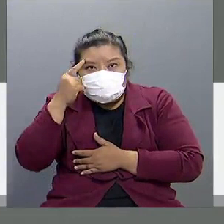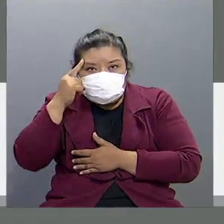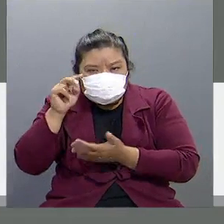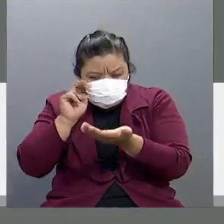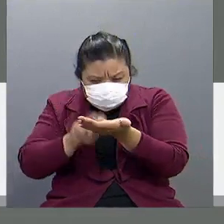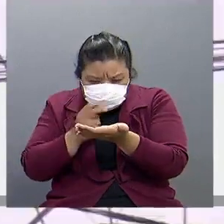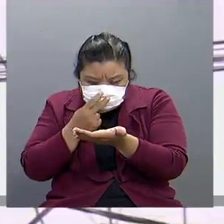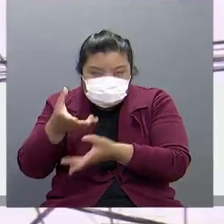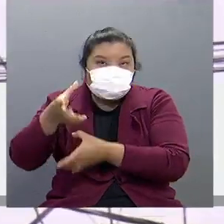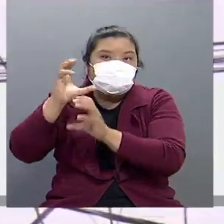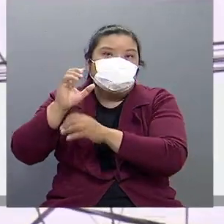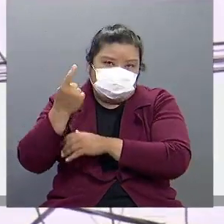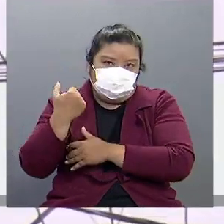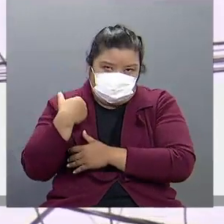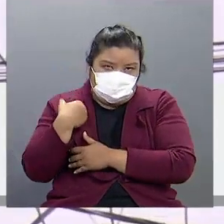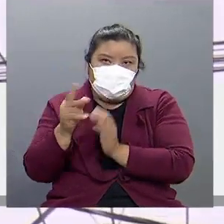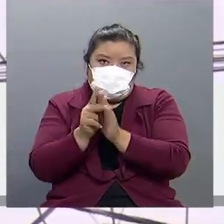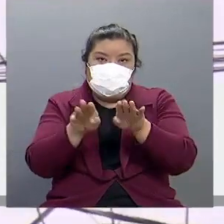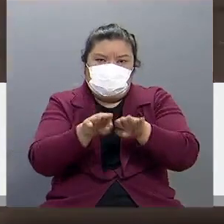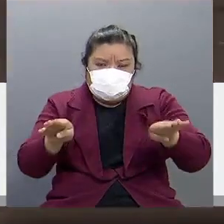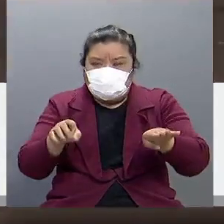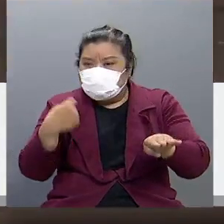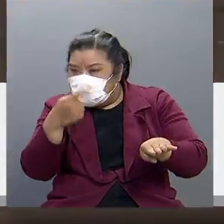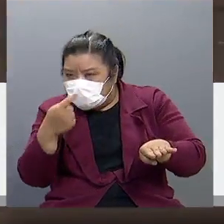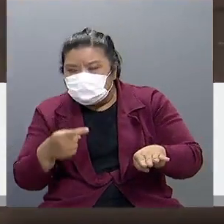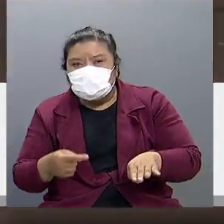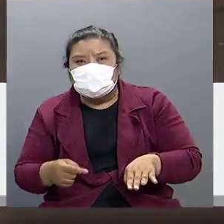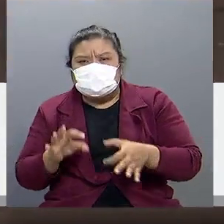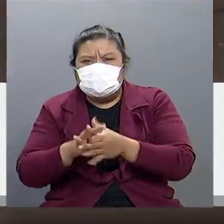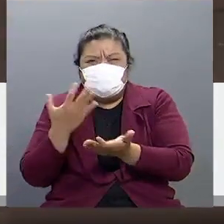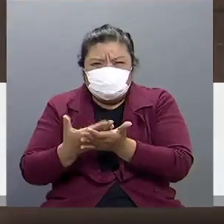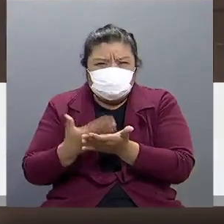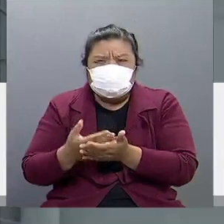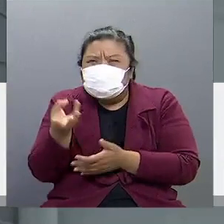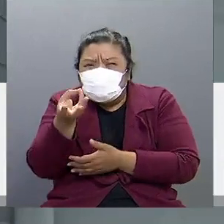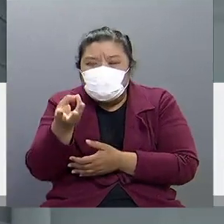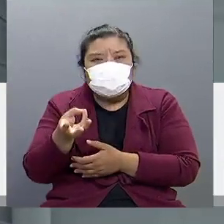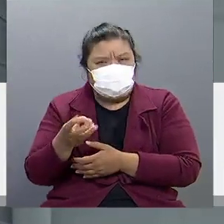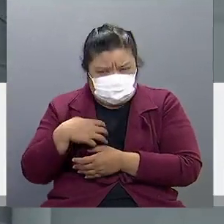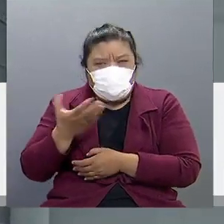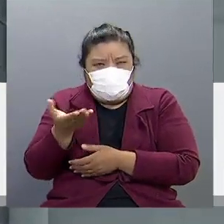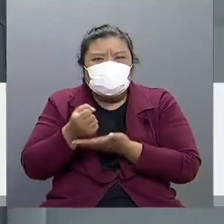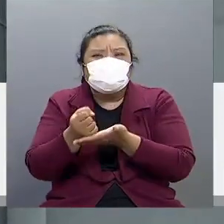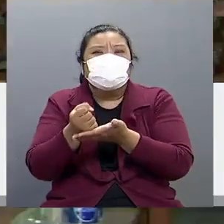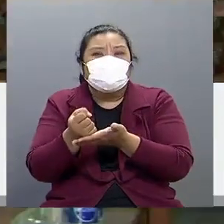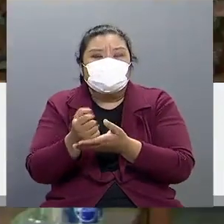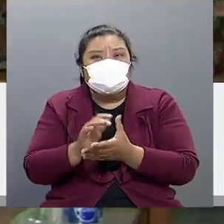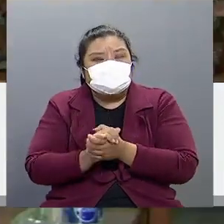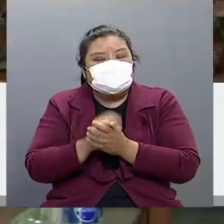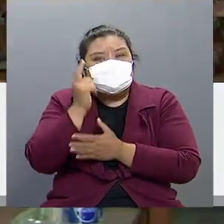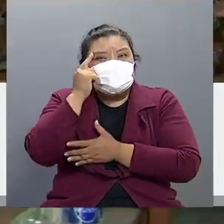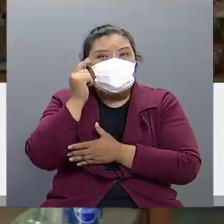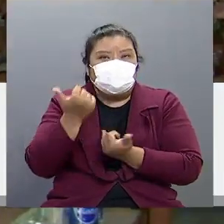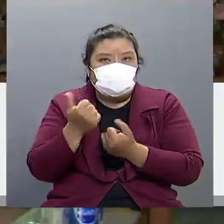ต้องมีมาตรการช่วยเหลือคนที่เป็นผู้มีรายได้น้อยด้วยนะคะกกพ.จึงขอเลื่อนแถลงข่าว